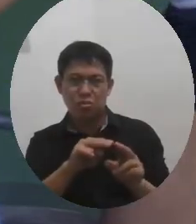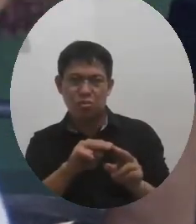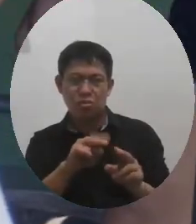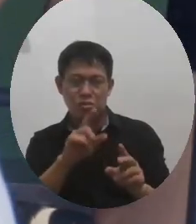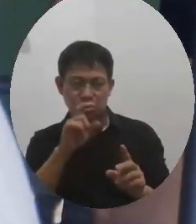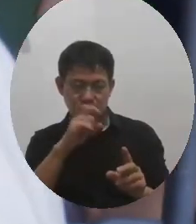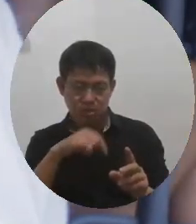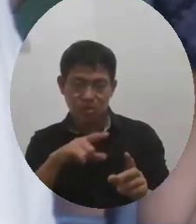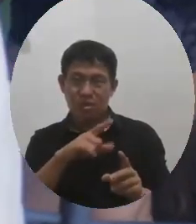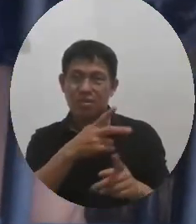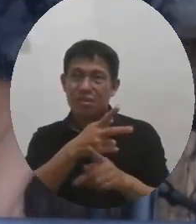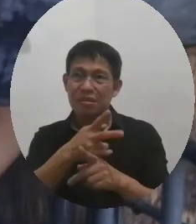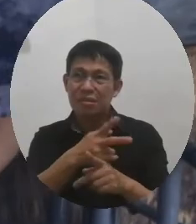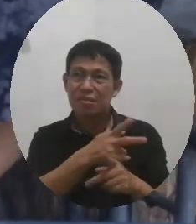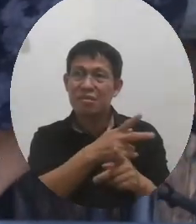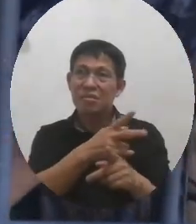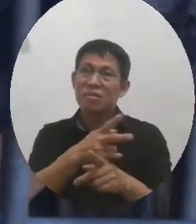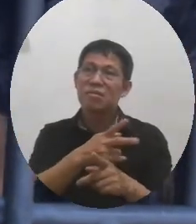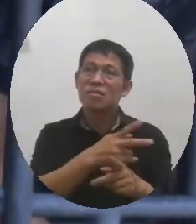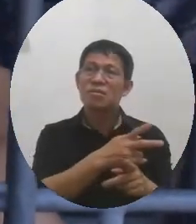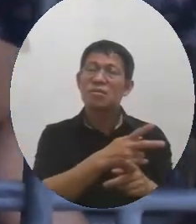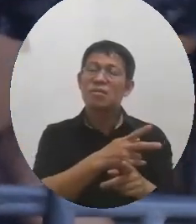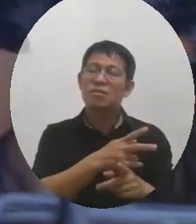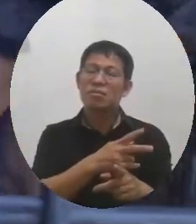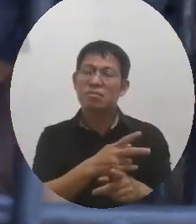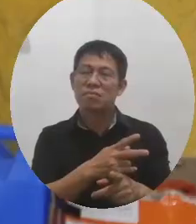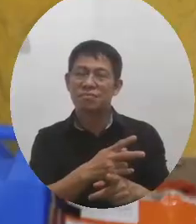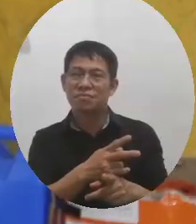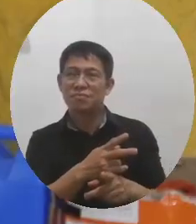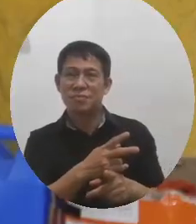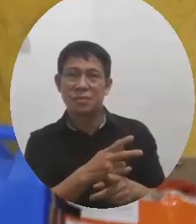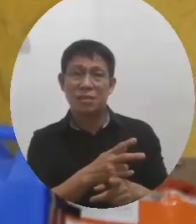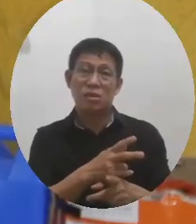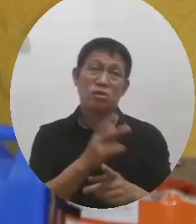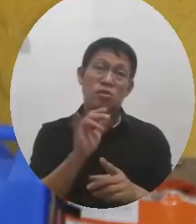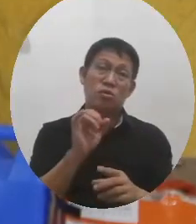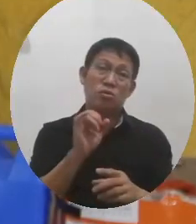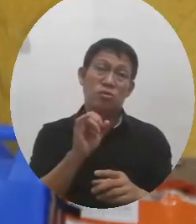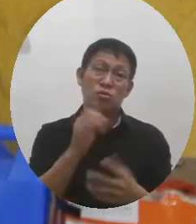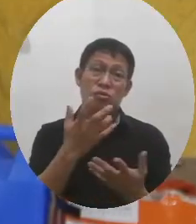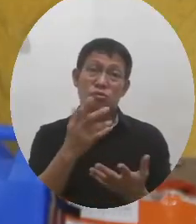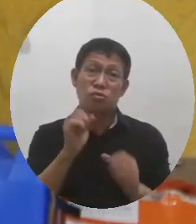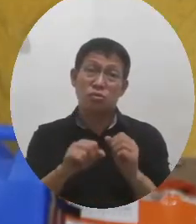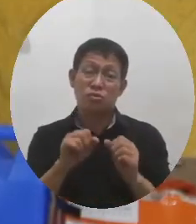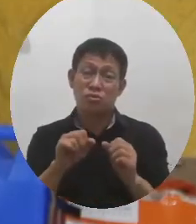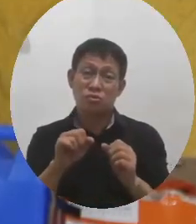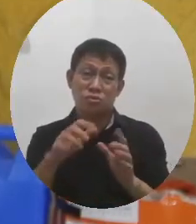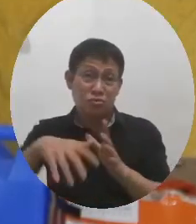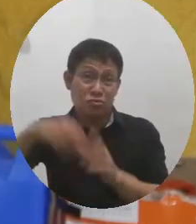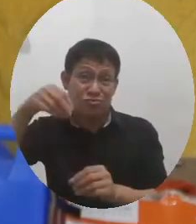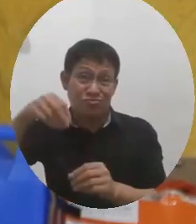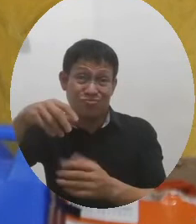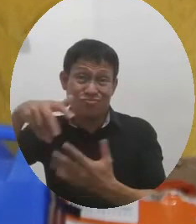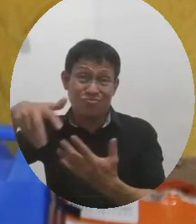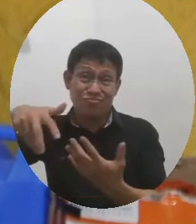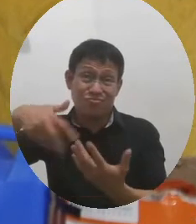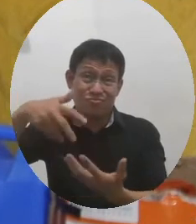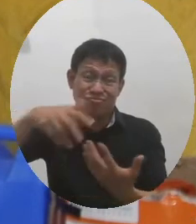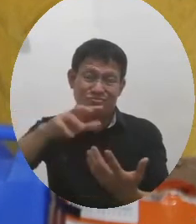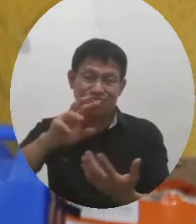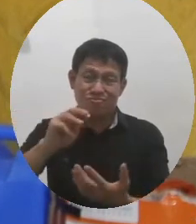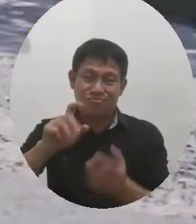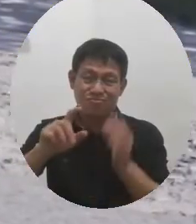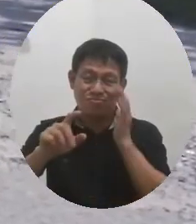ingat dapat. So, ang ginagawa na lang namin, yun nga, pag lumalabas po, dun siya masaya eh,